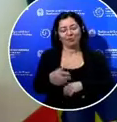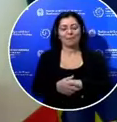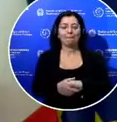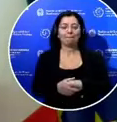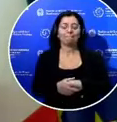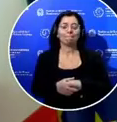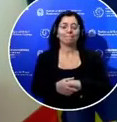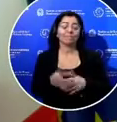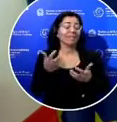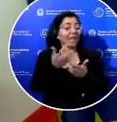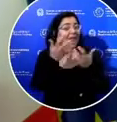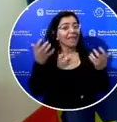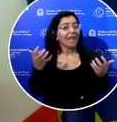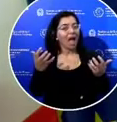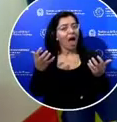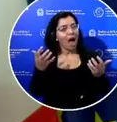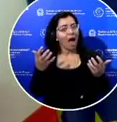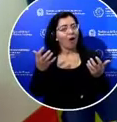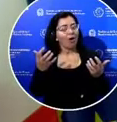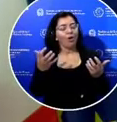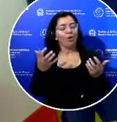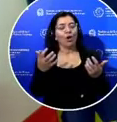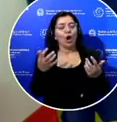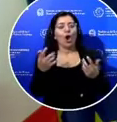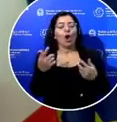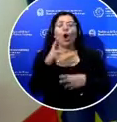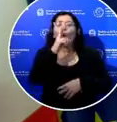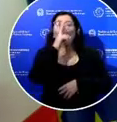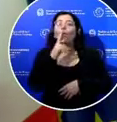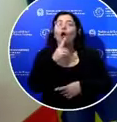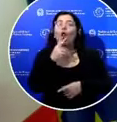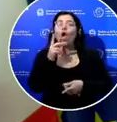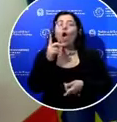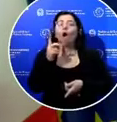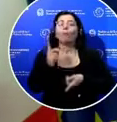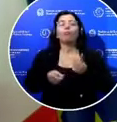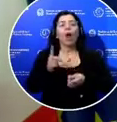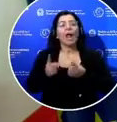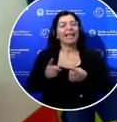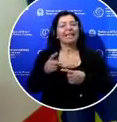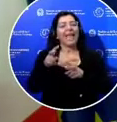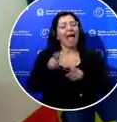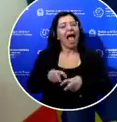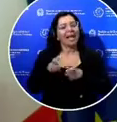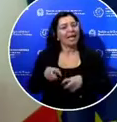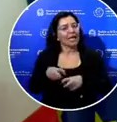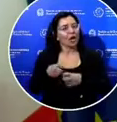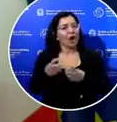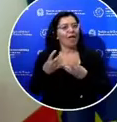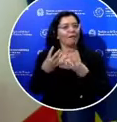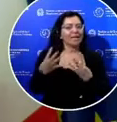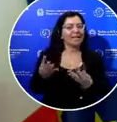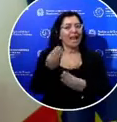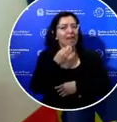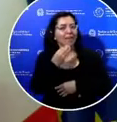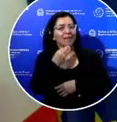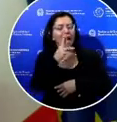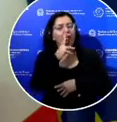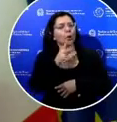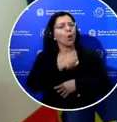È evidente che il ruolo del Ministero delle Politiche Agricole, Alimentari e Forestali è stato quello